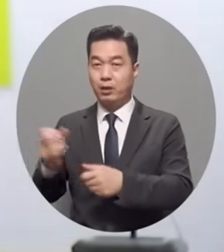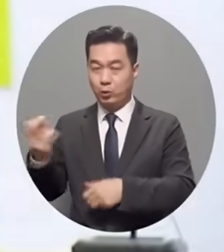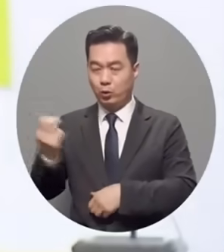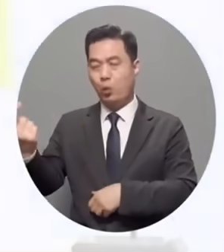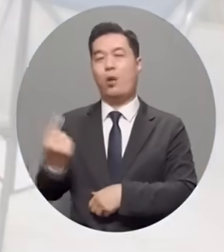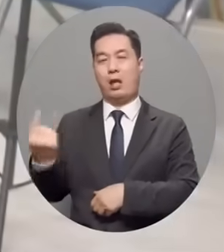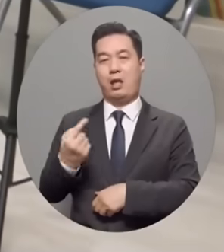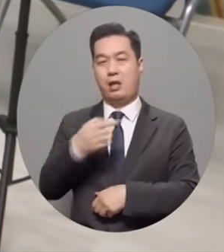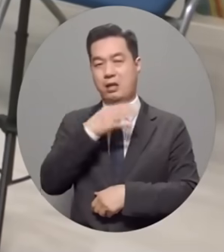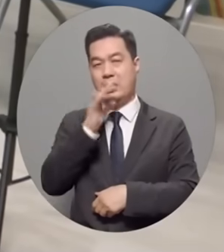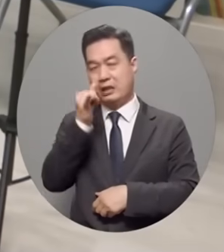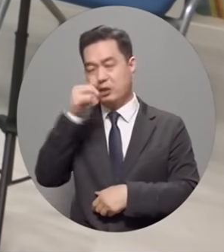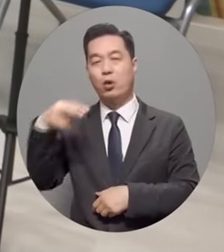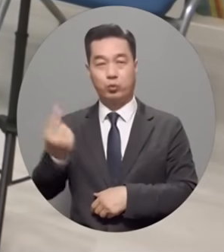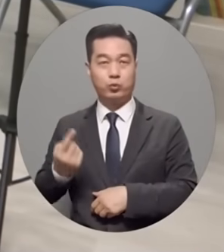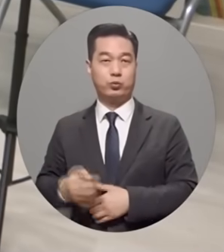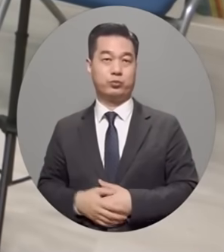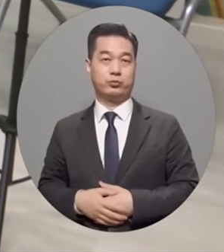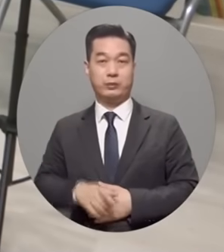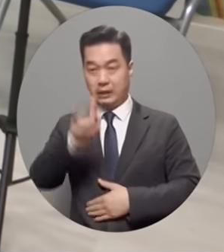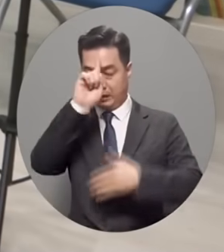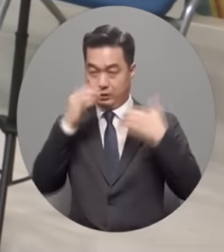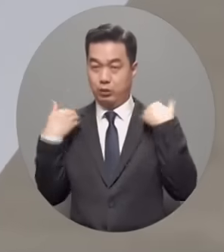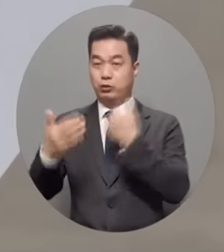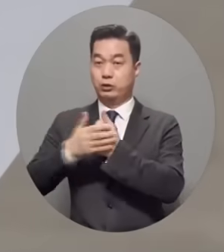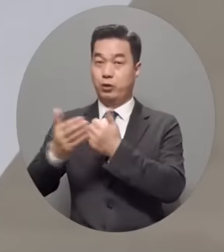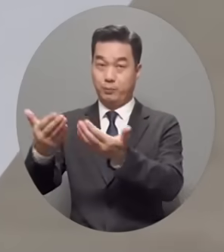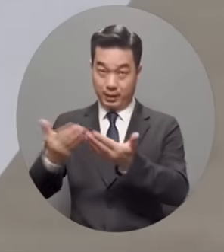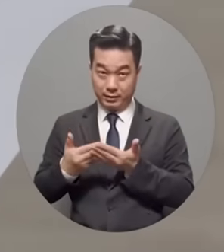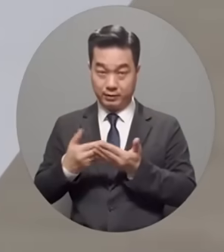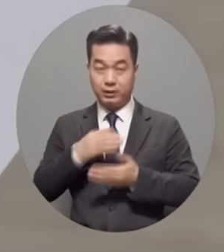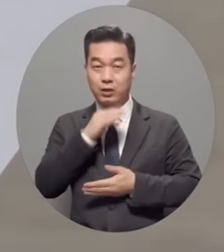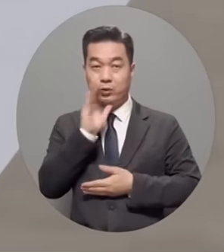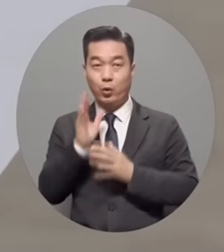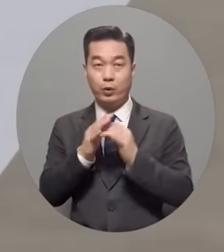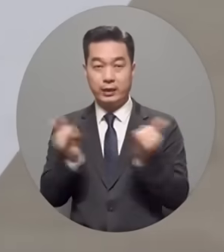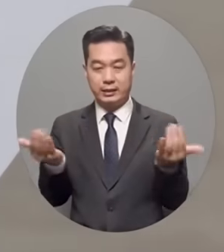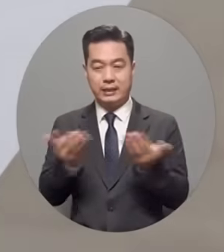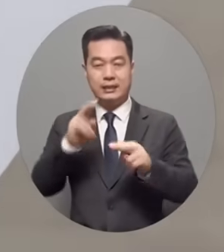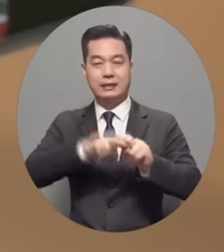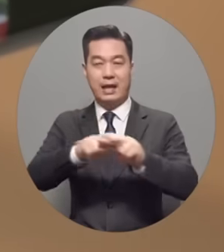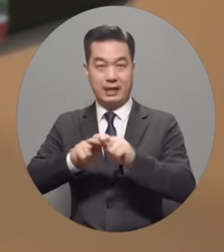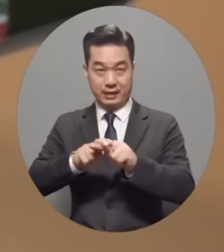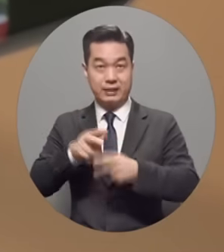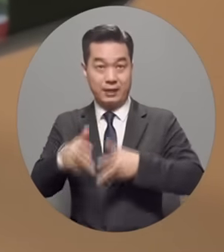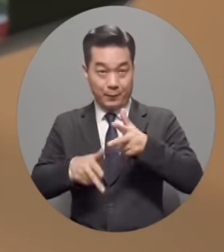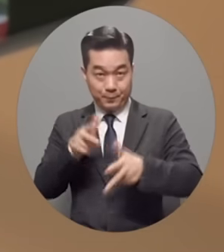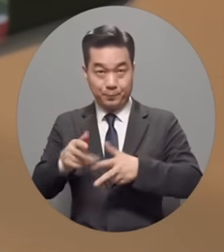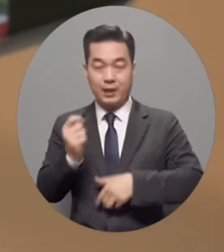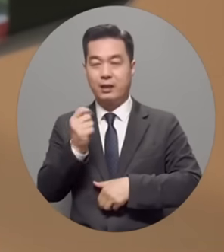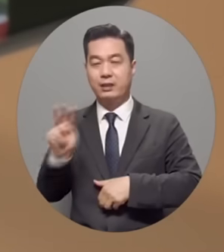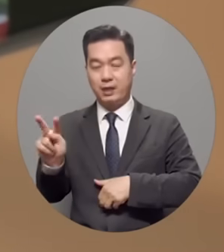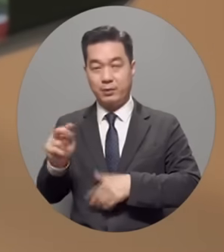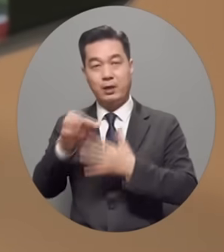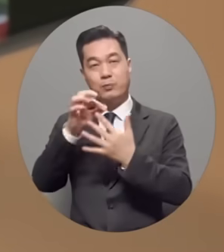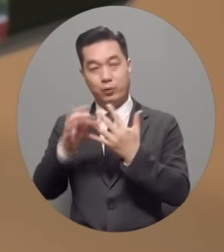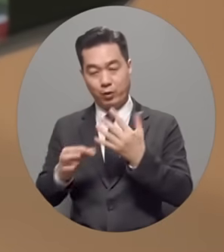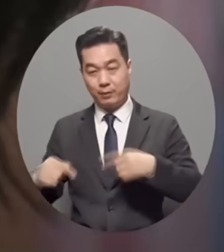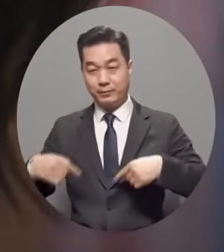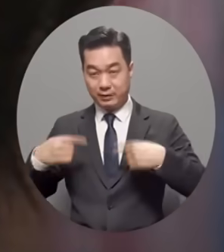있어도. 정부 지원을 받는 서울의 한 노인 일자리 사업. TV 프로그램에 출연하는 시니어